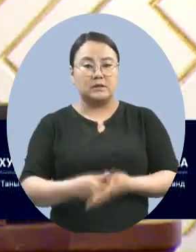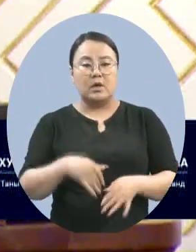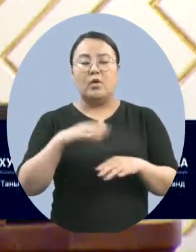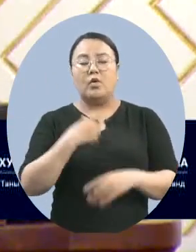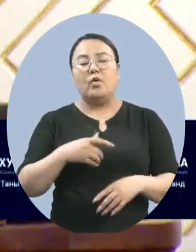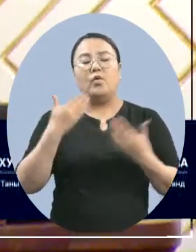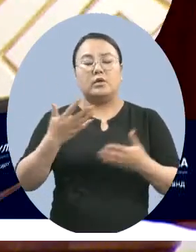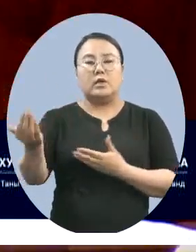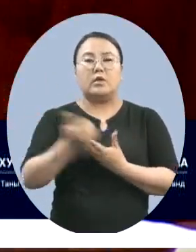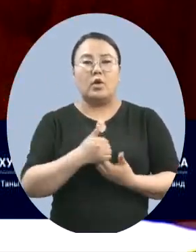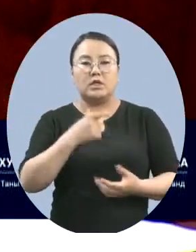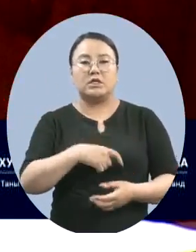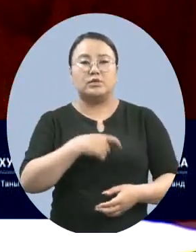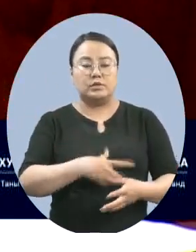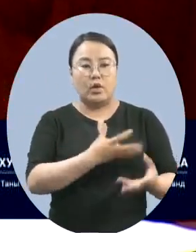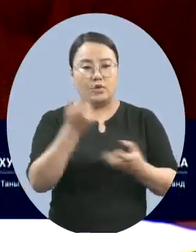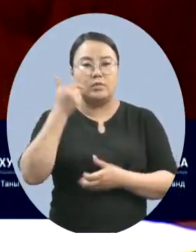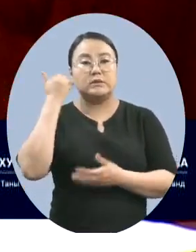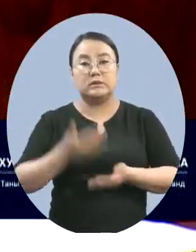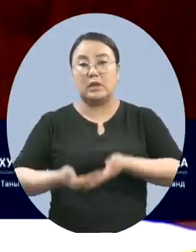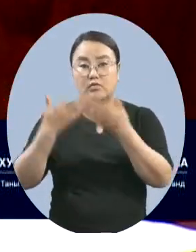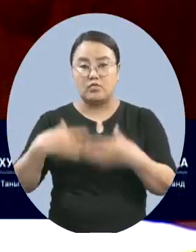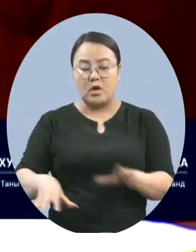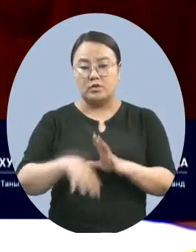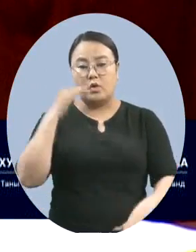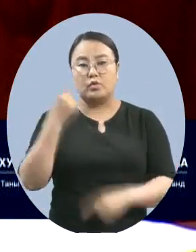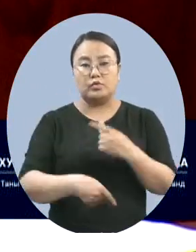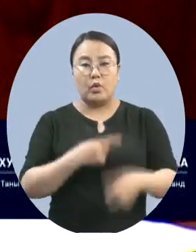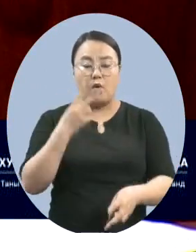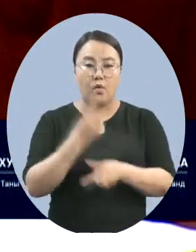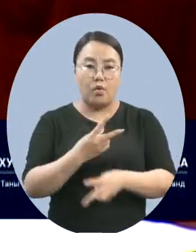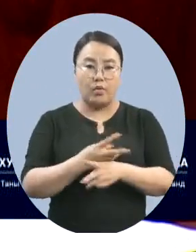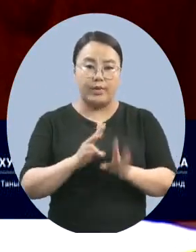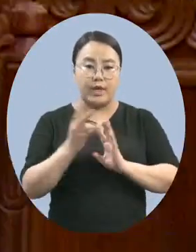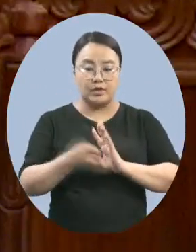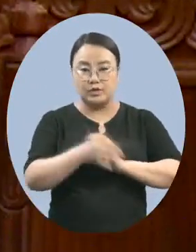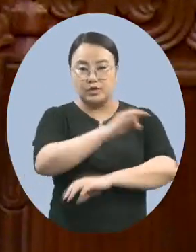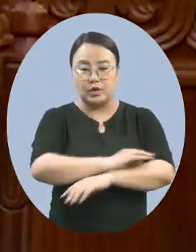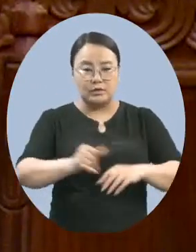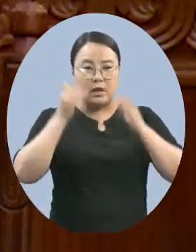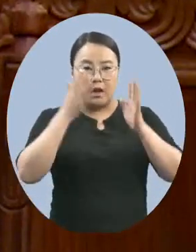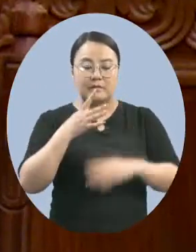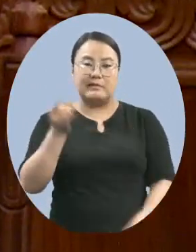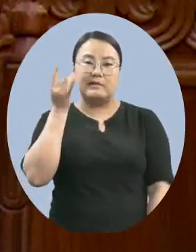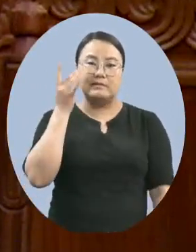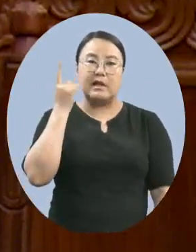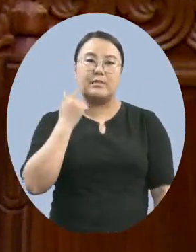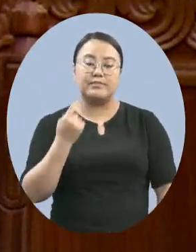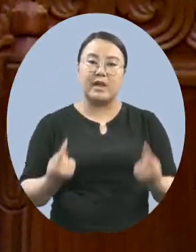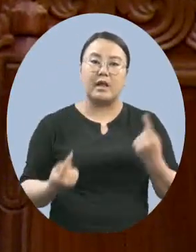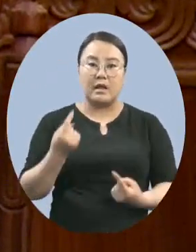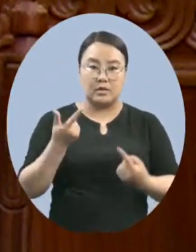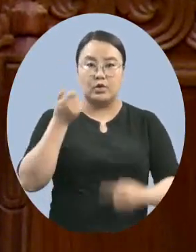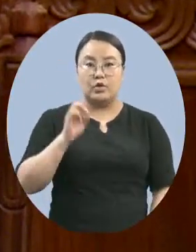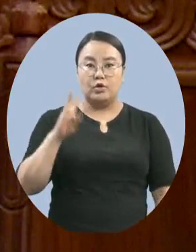оролцсон гишүүдийн олонх нь гэмсэн. Үүнээс гадна сонгуулийн тухай хуулийн нэгдсэн төслийн үеэр яригдсан анхаарал татсан сэдвийн нэг нь хүүсийн квот холбоот асуудал